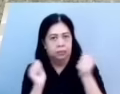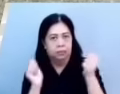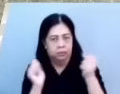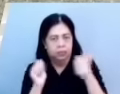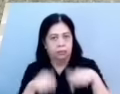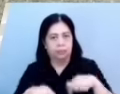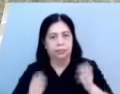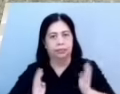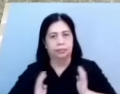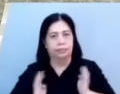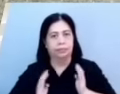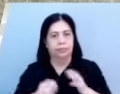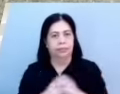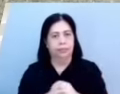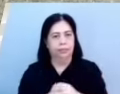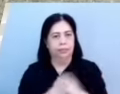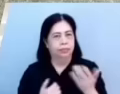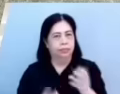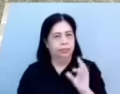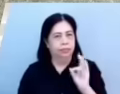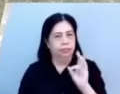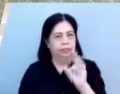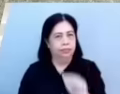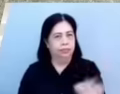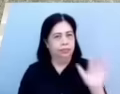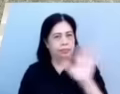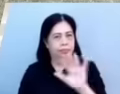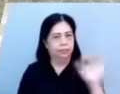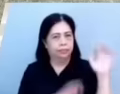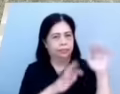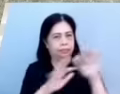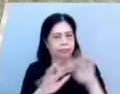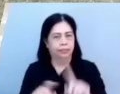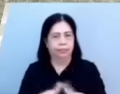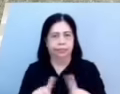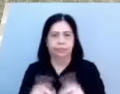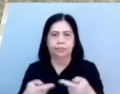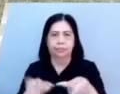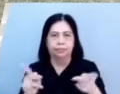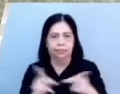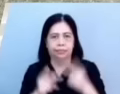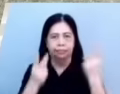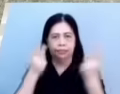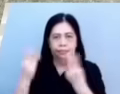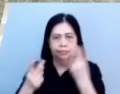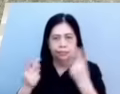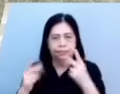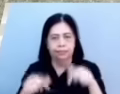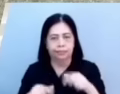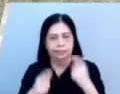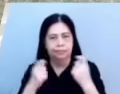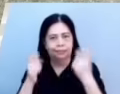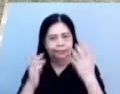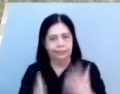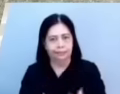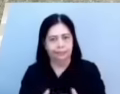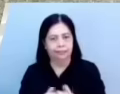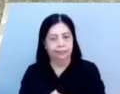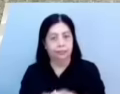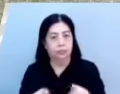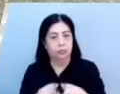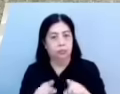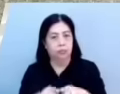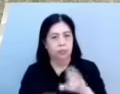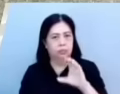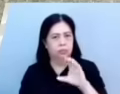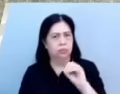City. At as of 7 a.m. naman, dagsa na rin sa iba't ibang puok pasyalan ang mga turista. Ipinatupad na rin ang coding